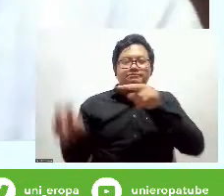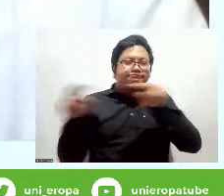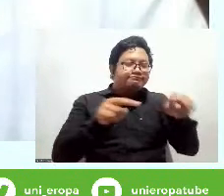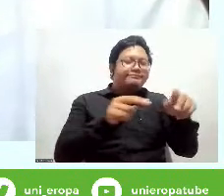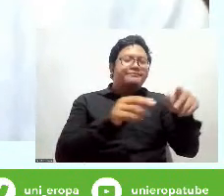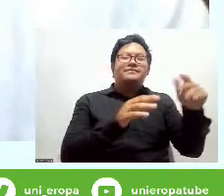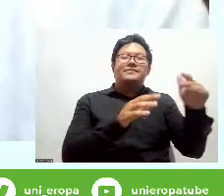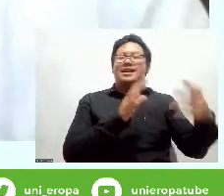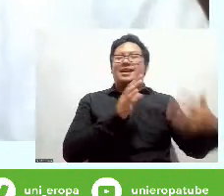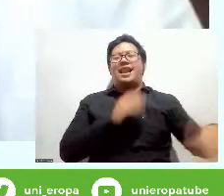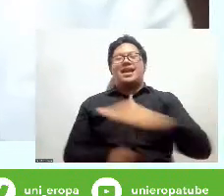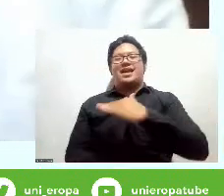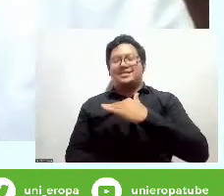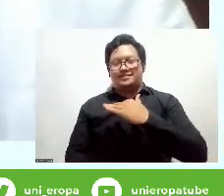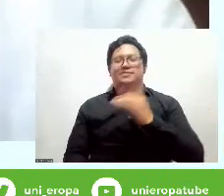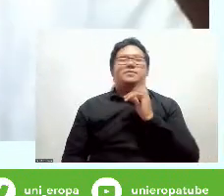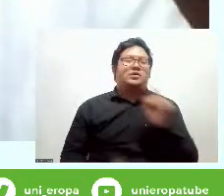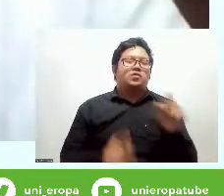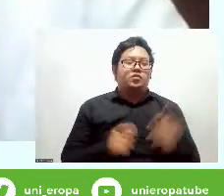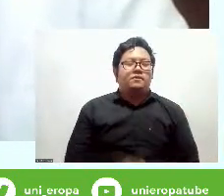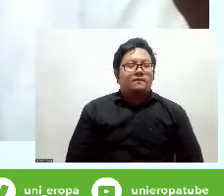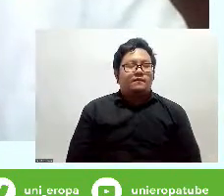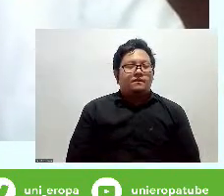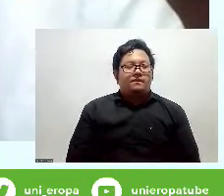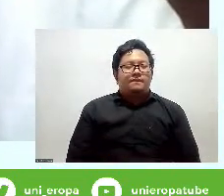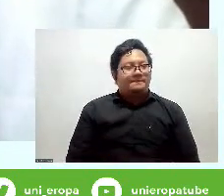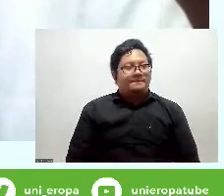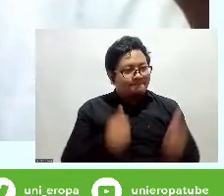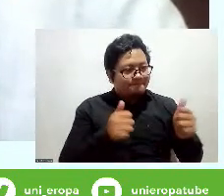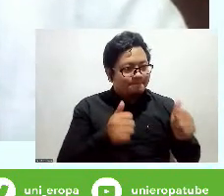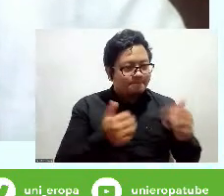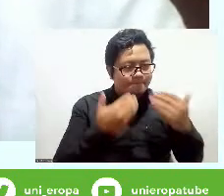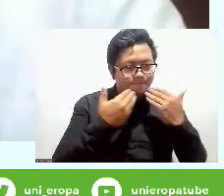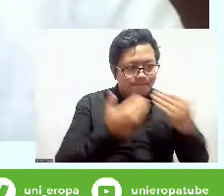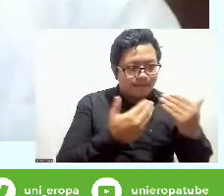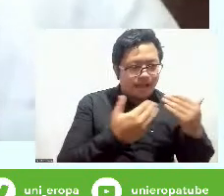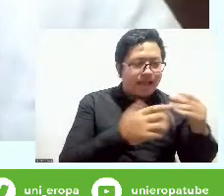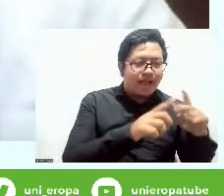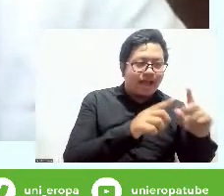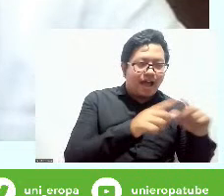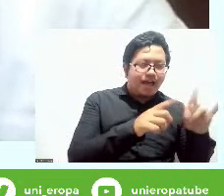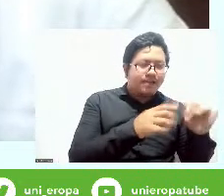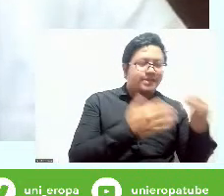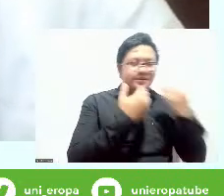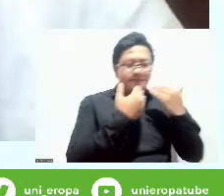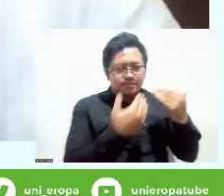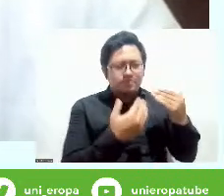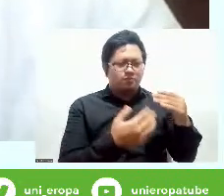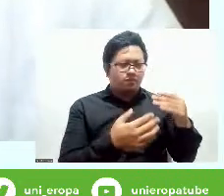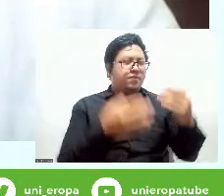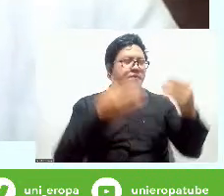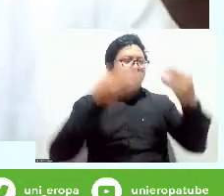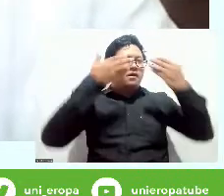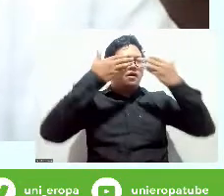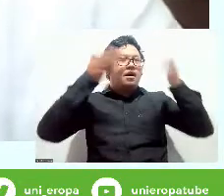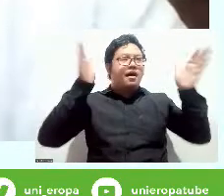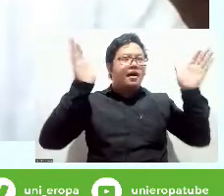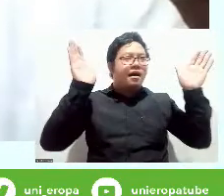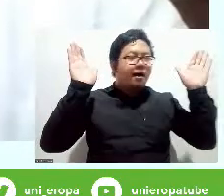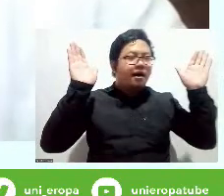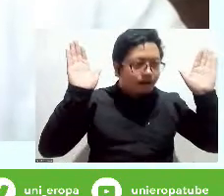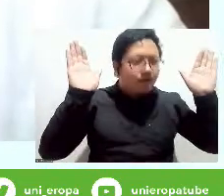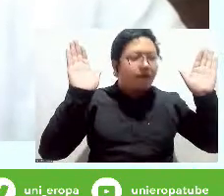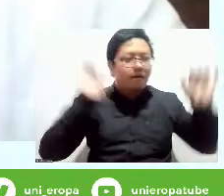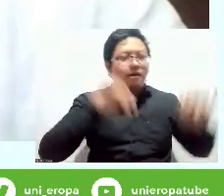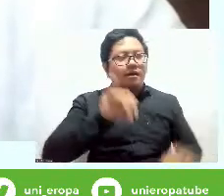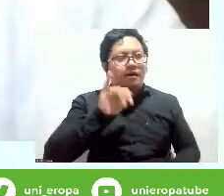begitulah baik-baik Terima kasih banyak Mas Hari berbinar membuka mata kita lah jadi bener-bener dari